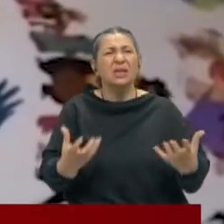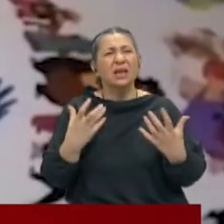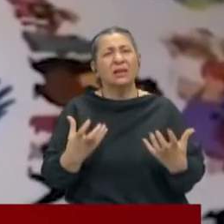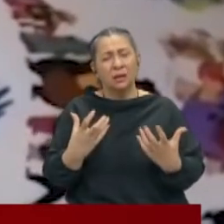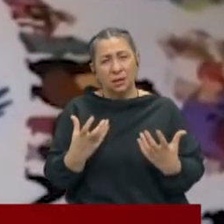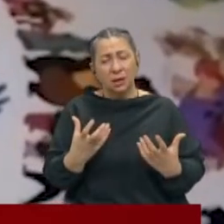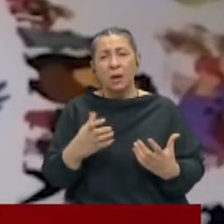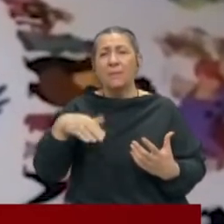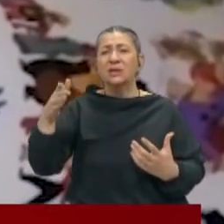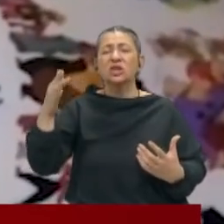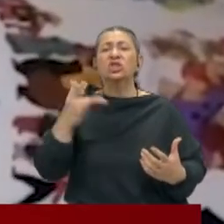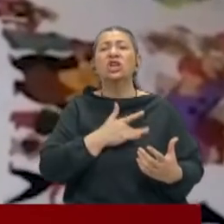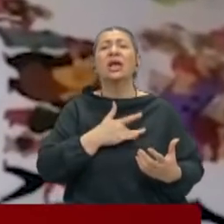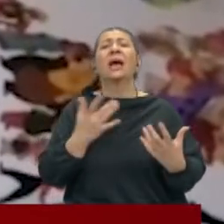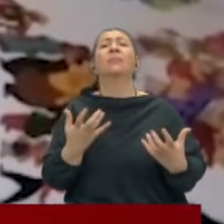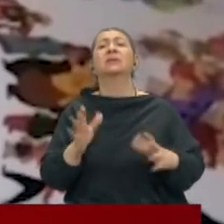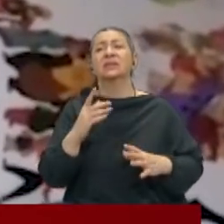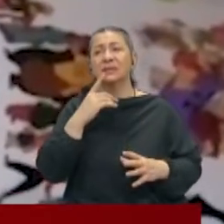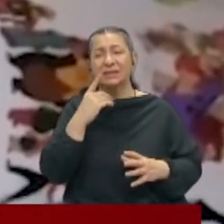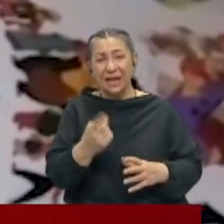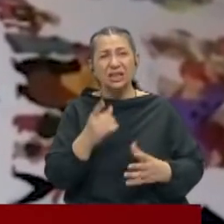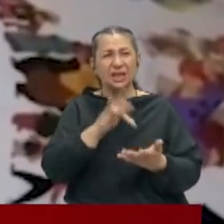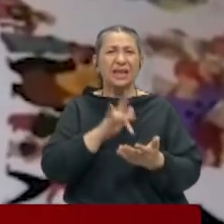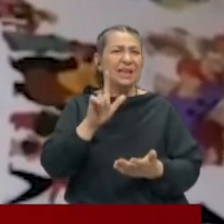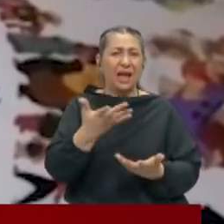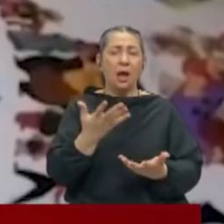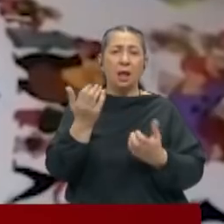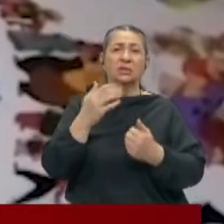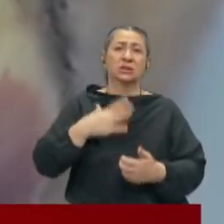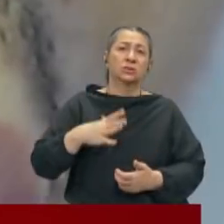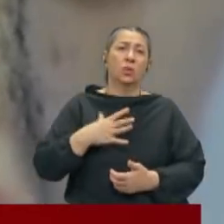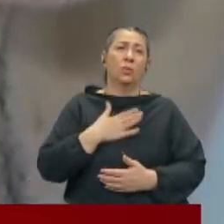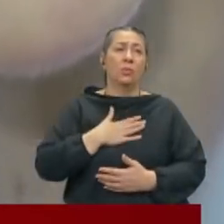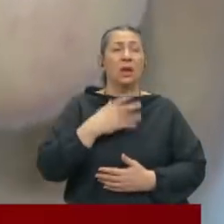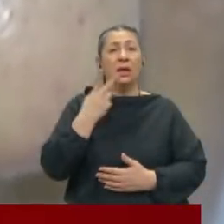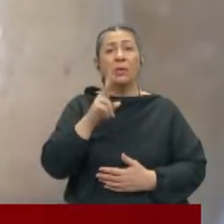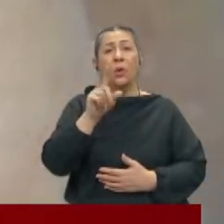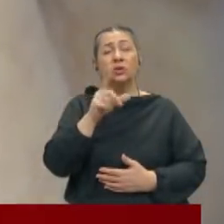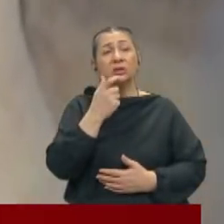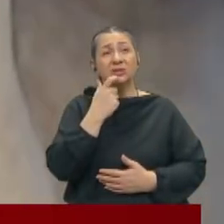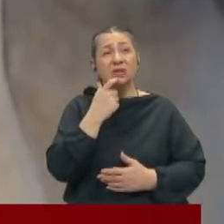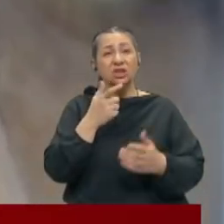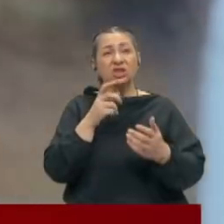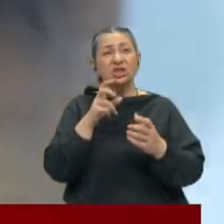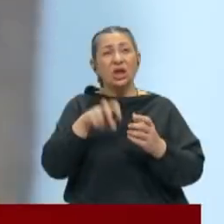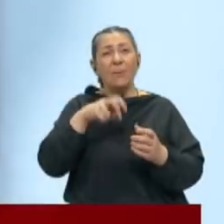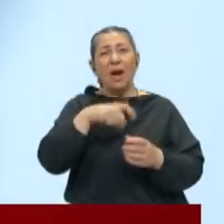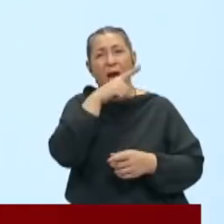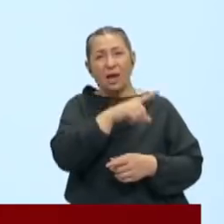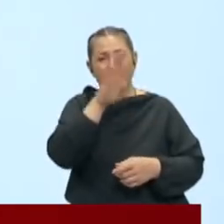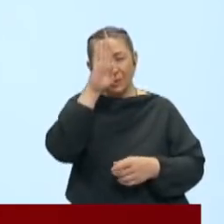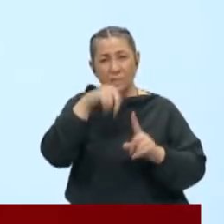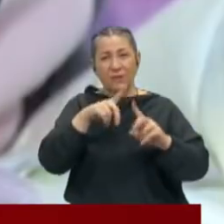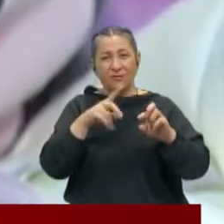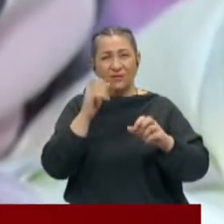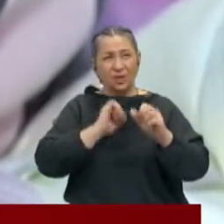yandı. Başkalarının da canı yanmasın diye gereken cezayı almalarını istiyorum. 2013 yılında Çapa'daki İstanbul Tıp